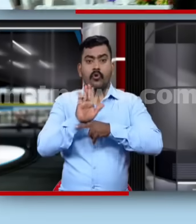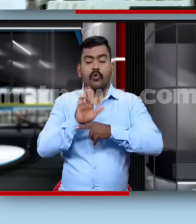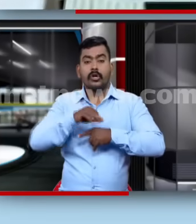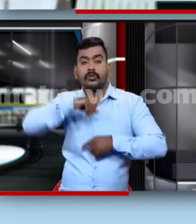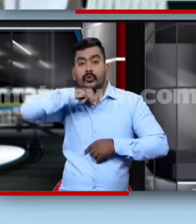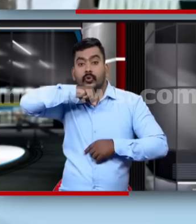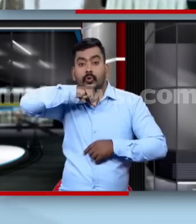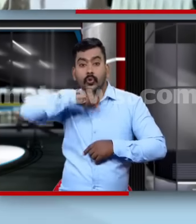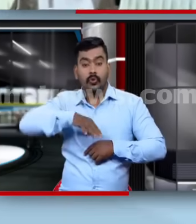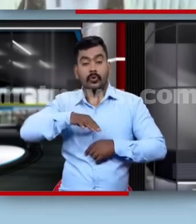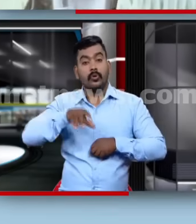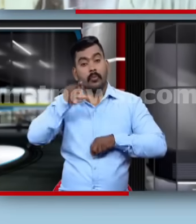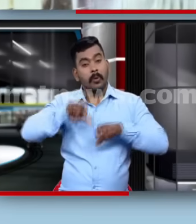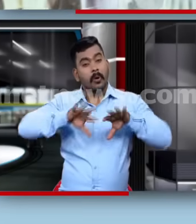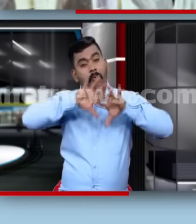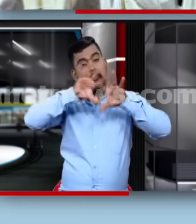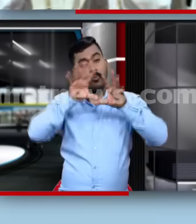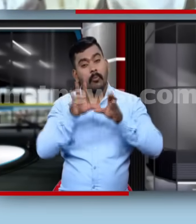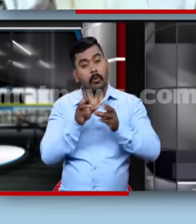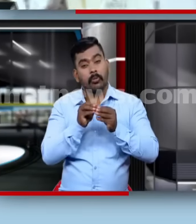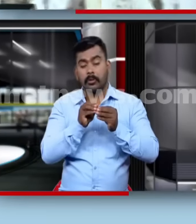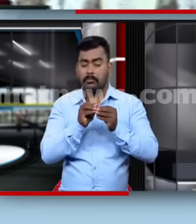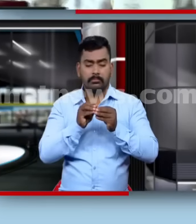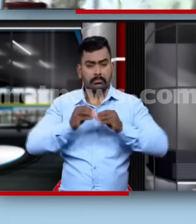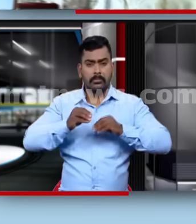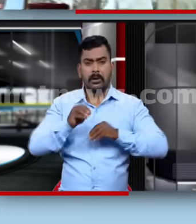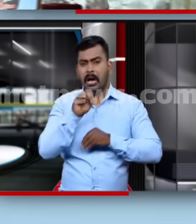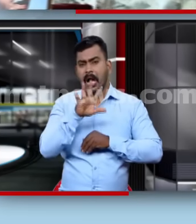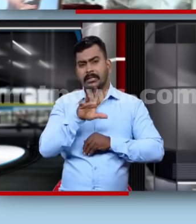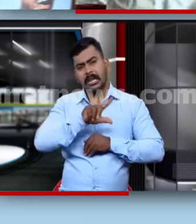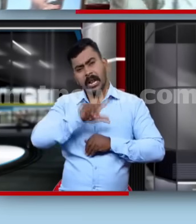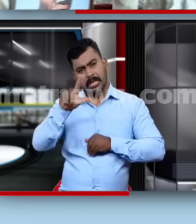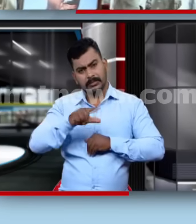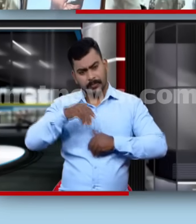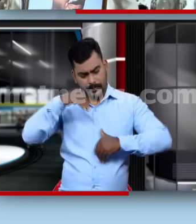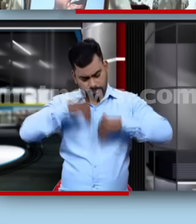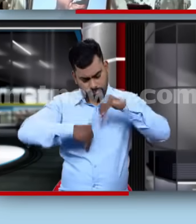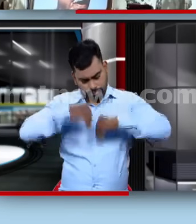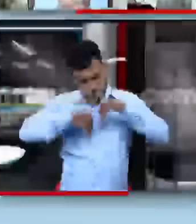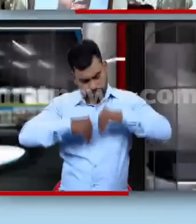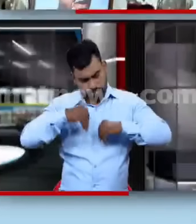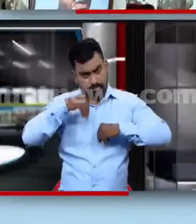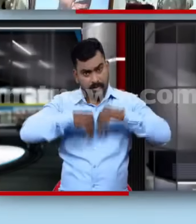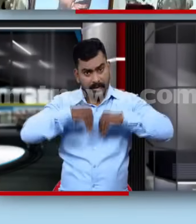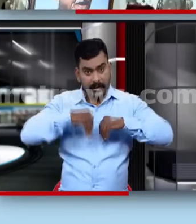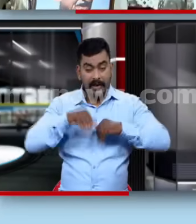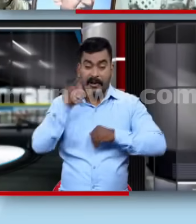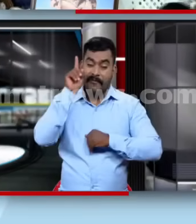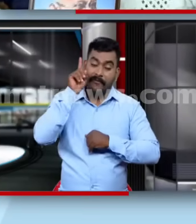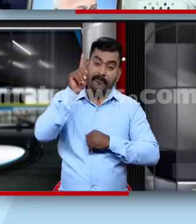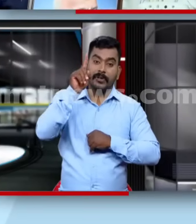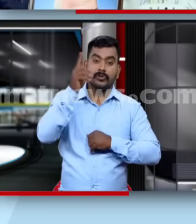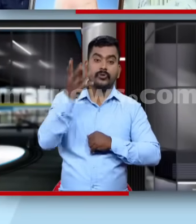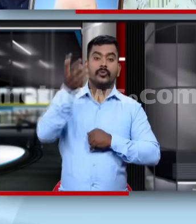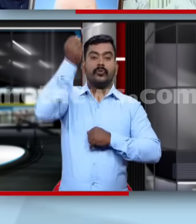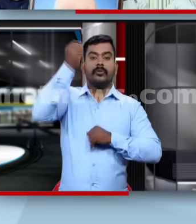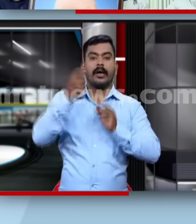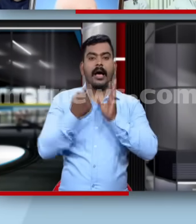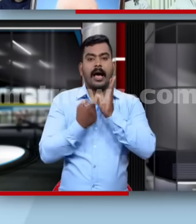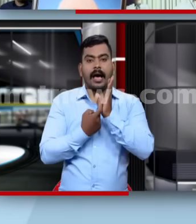500,000-ലധികം വോട്ടർമാരായിരുന്നു യൂത്ത് കോൺഗ്രസിന്റെ സംഘടനാ തെരഞ്ഞെടുപ്പുമായി ബന്ധപ്പെട്ടുണ്ടായിരുന്നത്. ഏതായാലും ഇപ്പോൾ ഈ ഫലം വരുമ്പോൾ 1st സ്ഥാനത്ത് എത്തിയിരിക്കുന്നത് രാഹുൽ